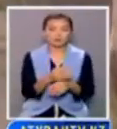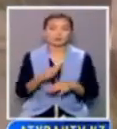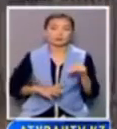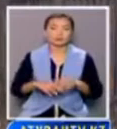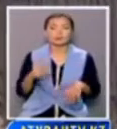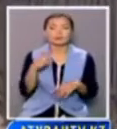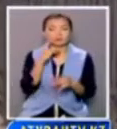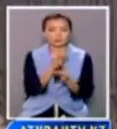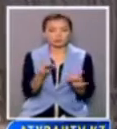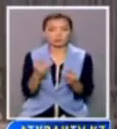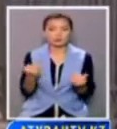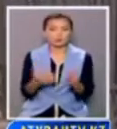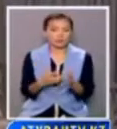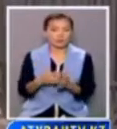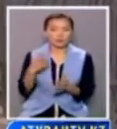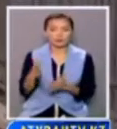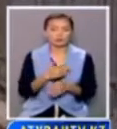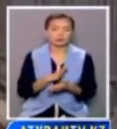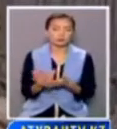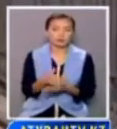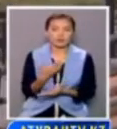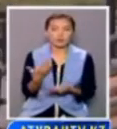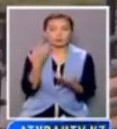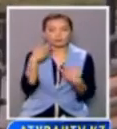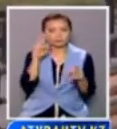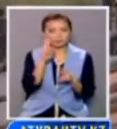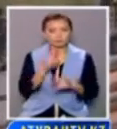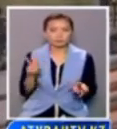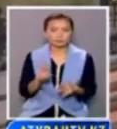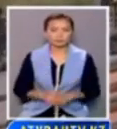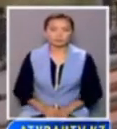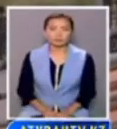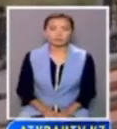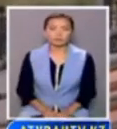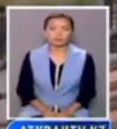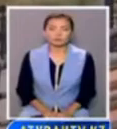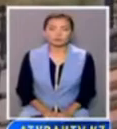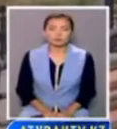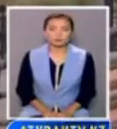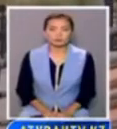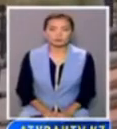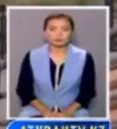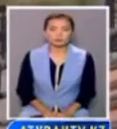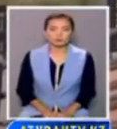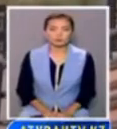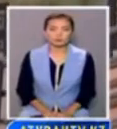заверили наши недостатки будут устранены но не уточнили когда жил до 40 для к богу марок телеканал